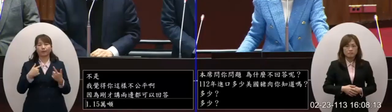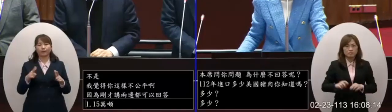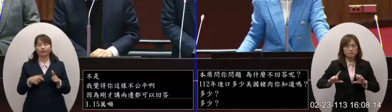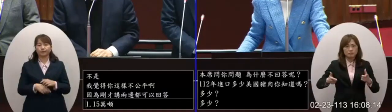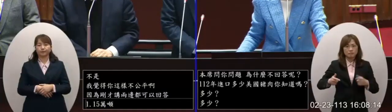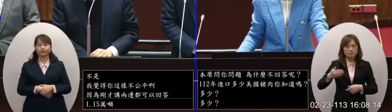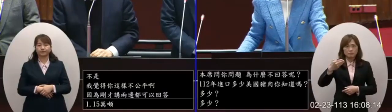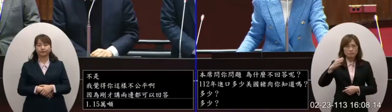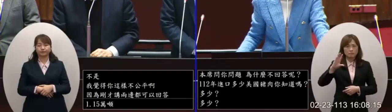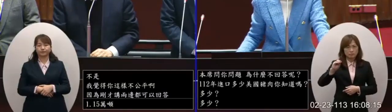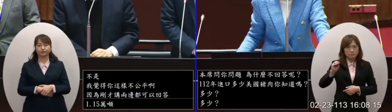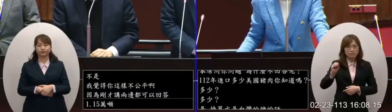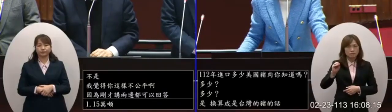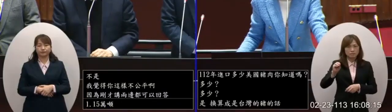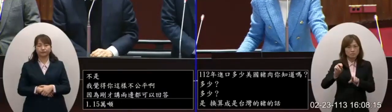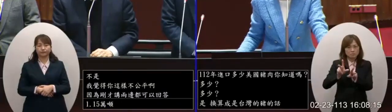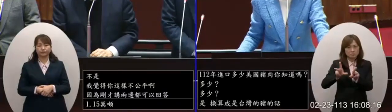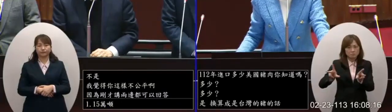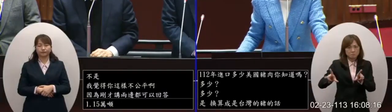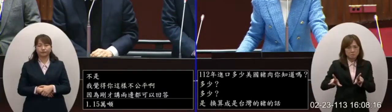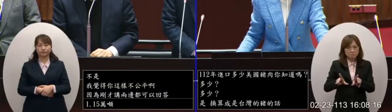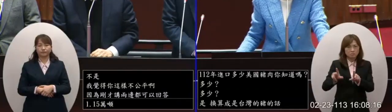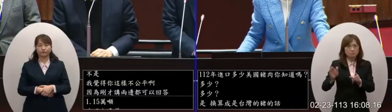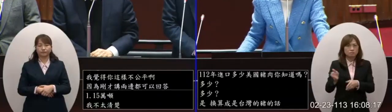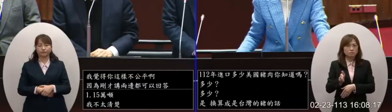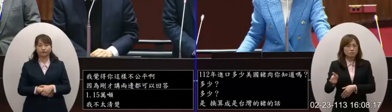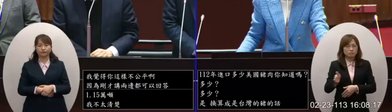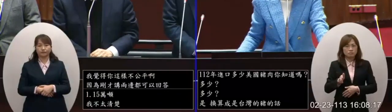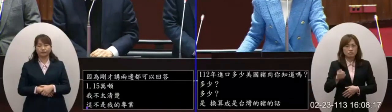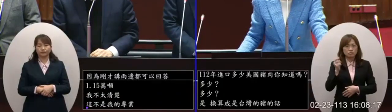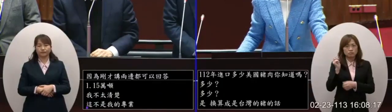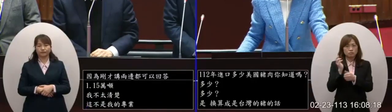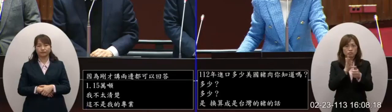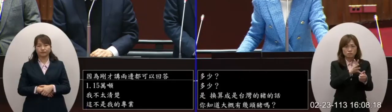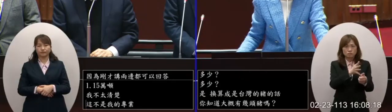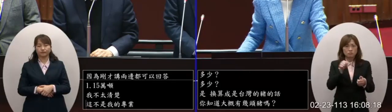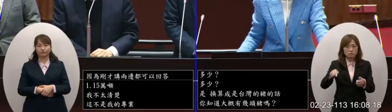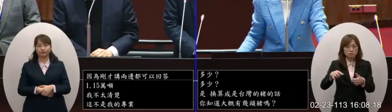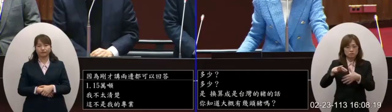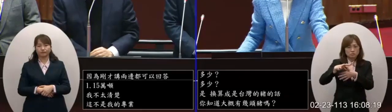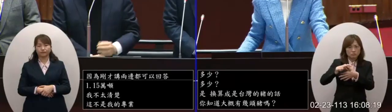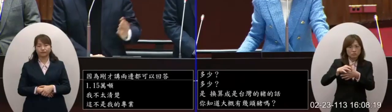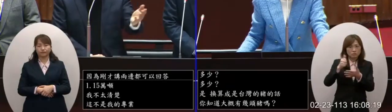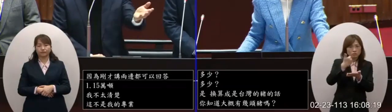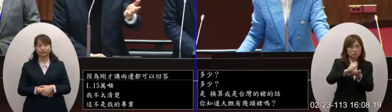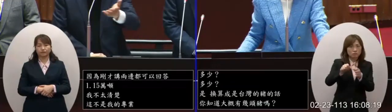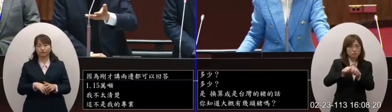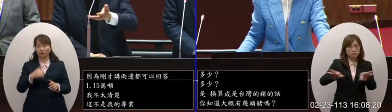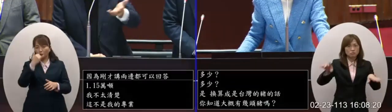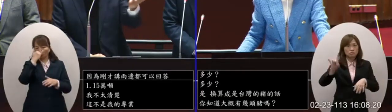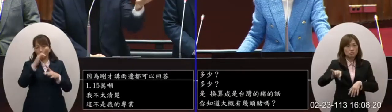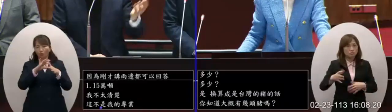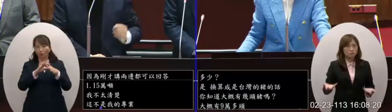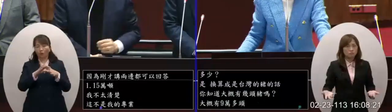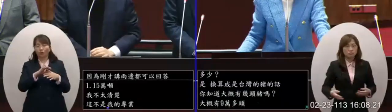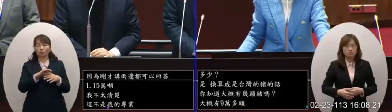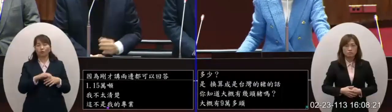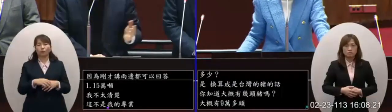概有9万多头。那我就问你，这一些猪肉都到哪里去了？ 这个猪肉当然